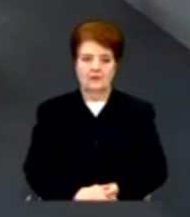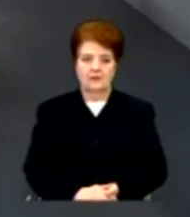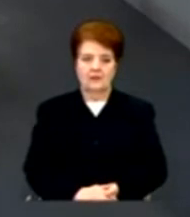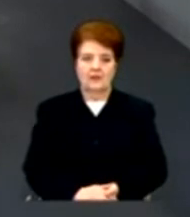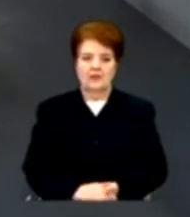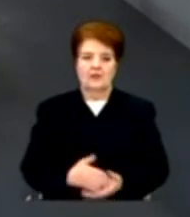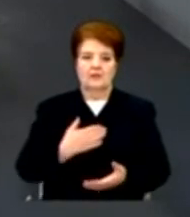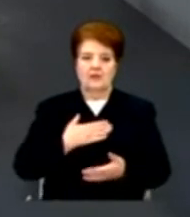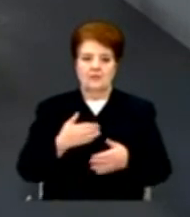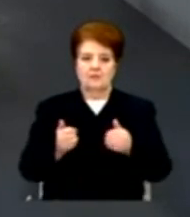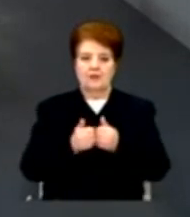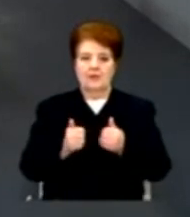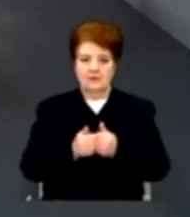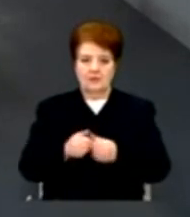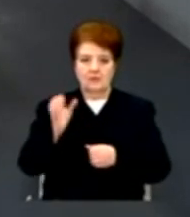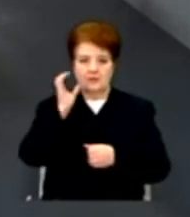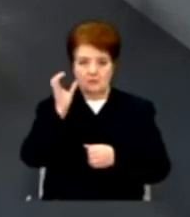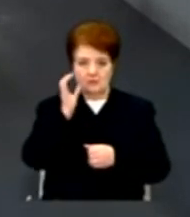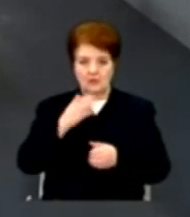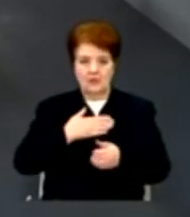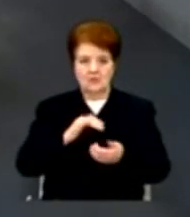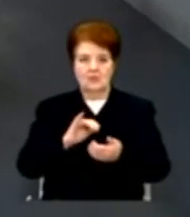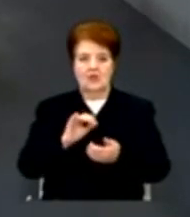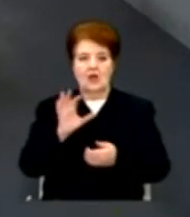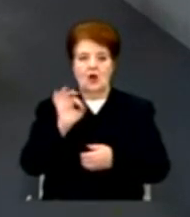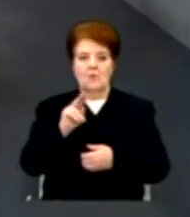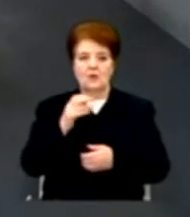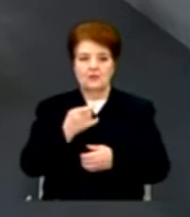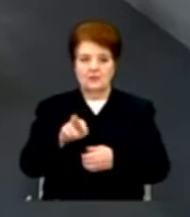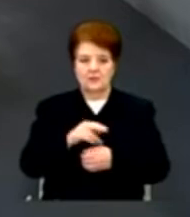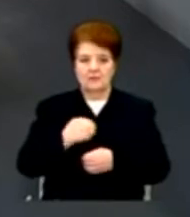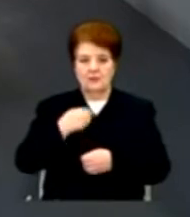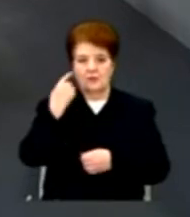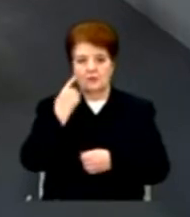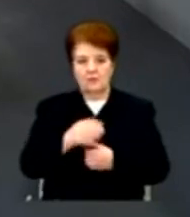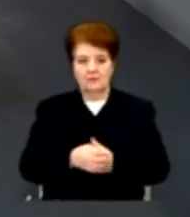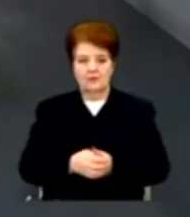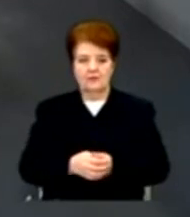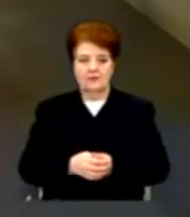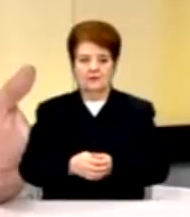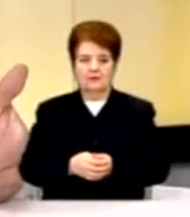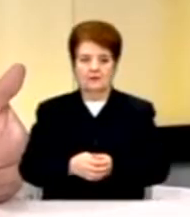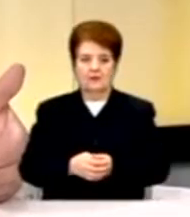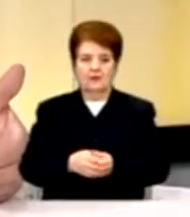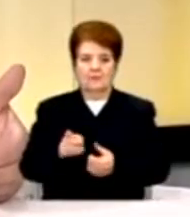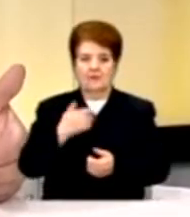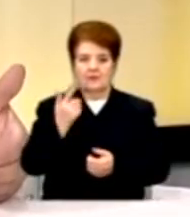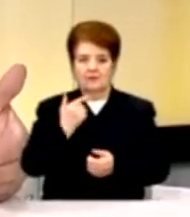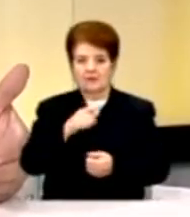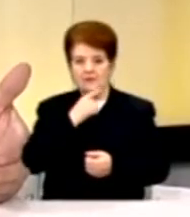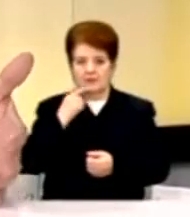Некоторые наши партнеры послушали нашу оппозицию, те же румыны, да? Сказали, ну мы еще подумаем. И мы договорились с